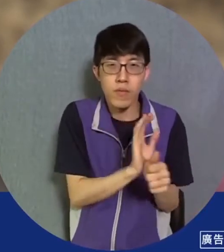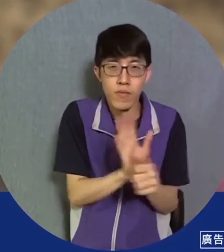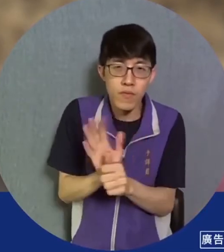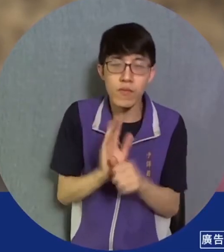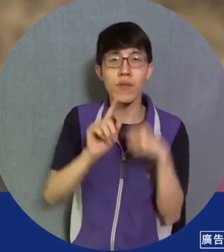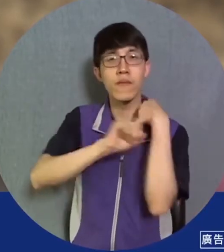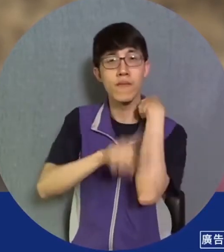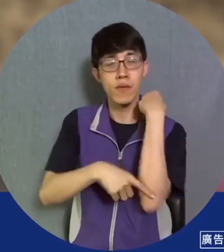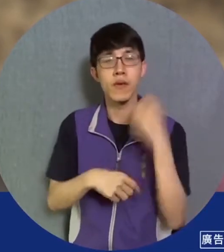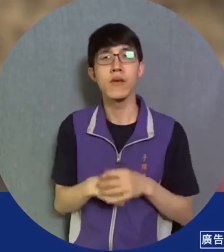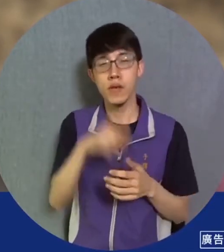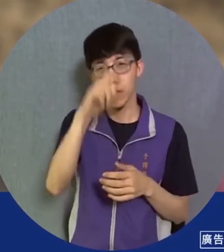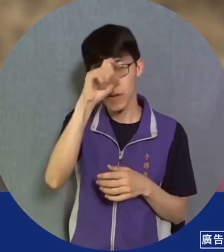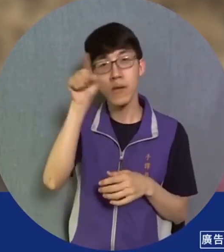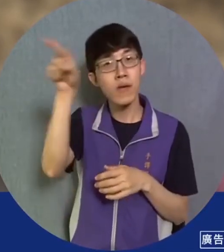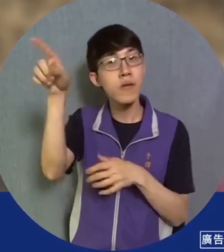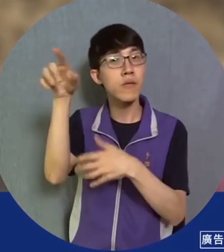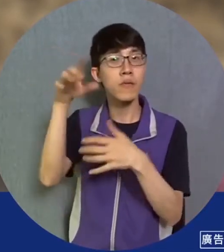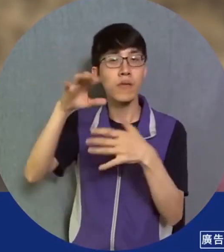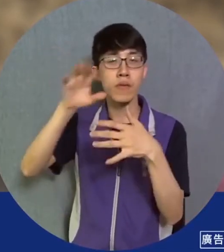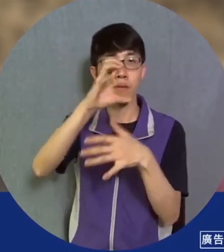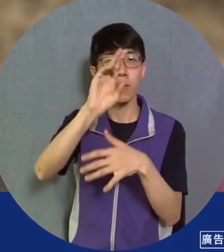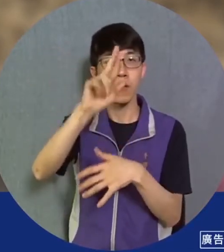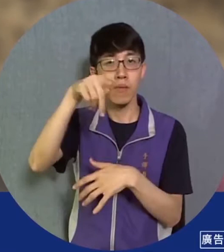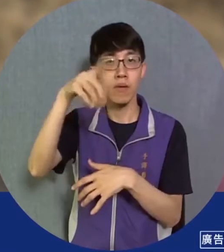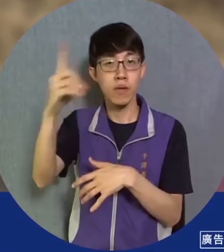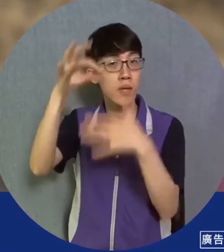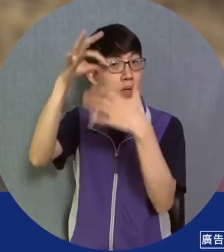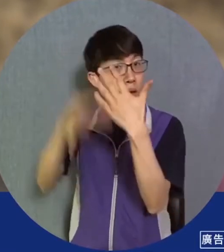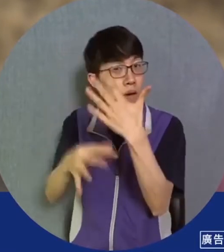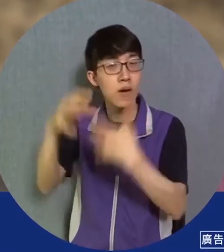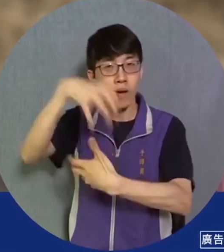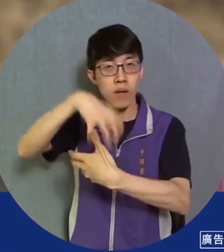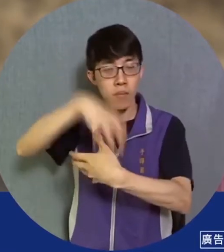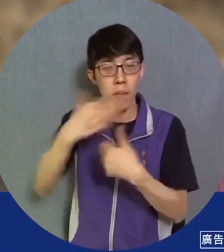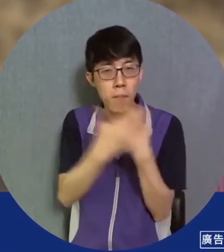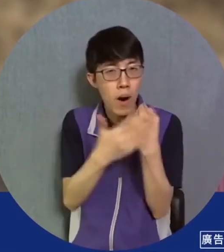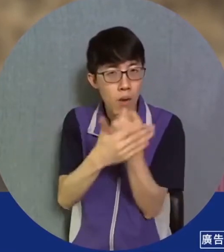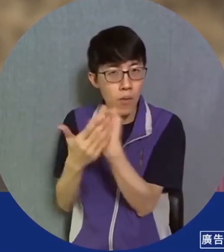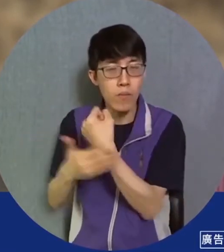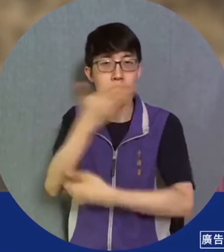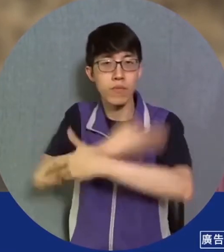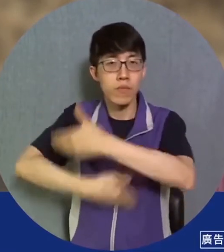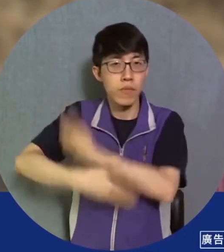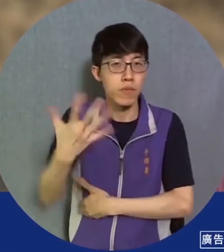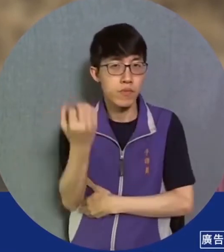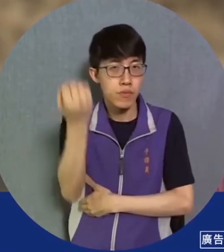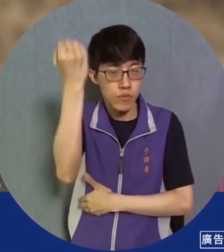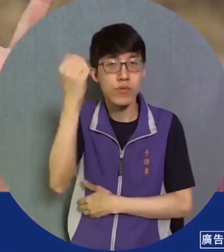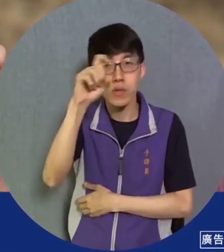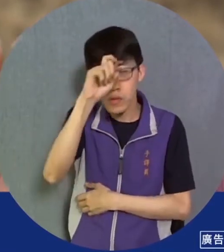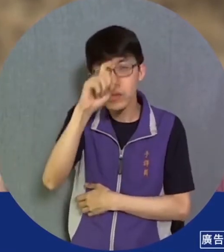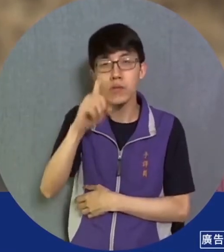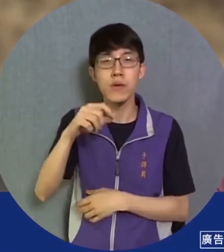CRPD 里面有关于能够保障身心障碍者具体权利的那些事项呢，在台湾就具备了所